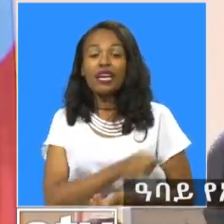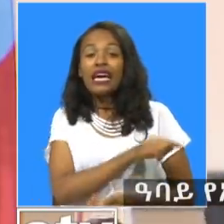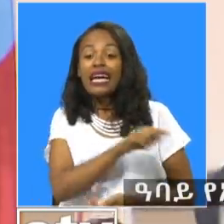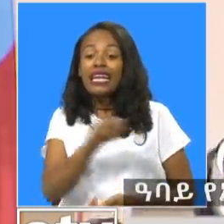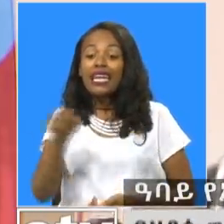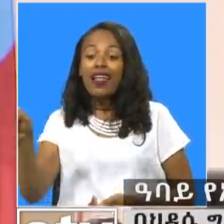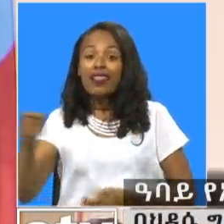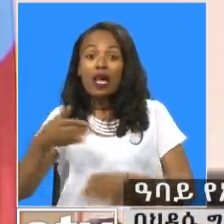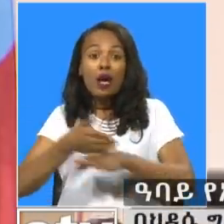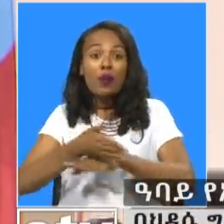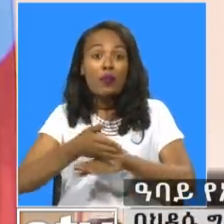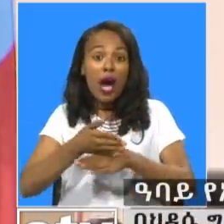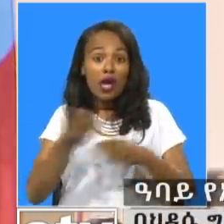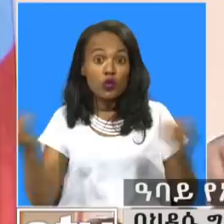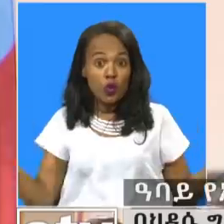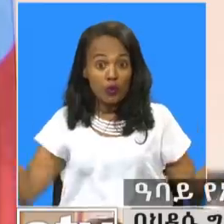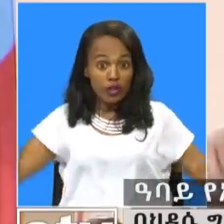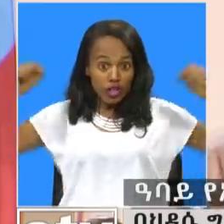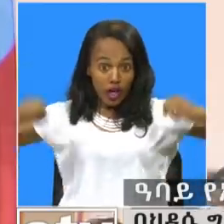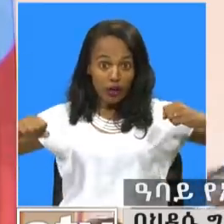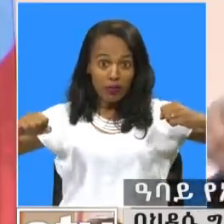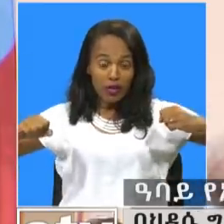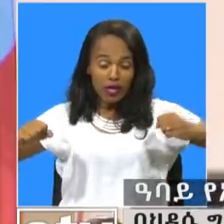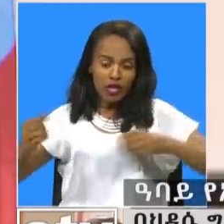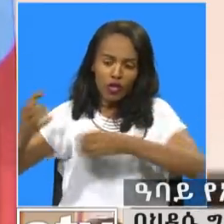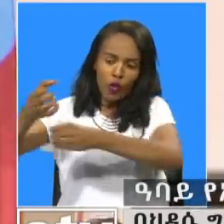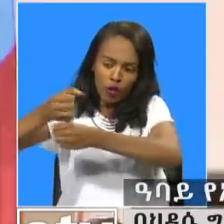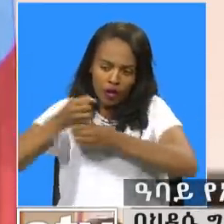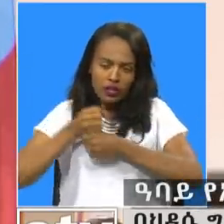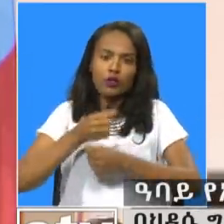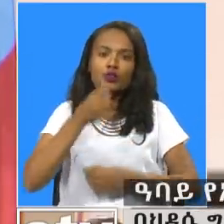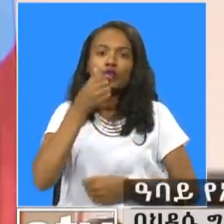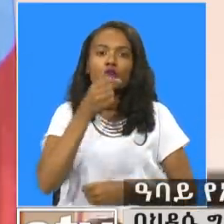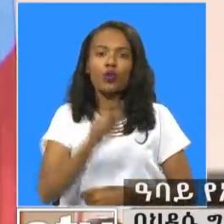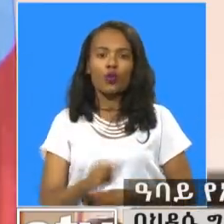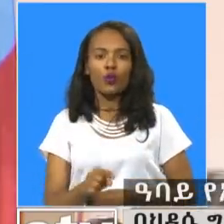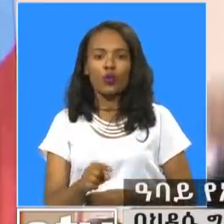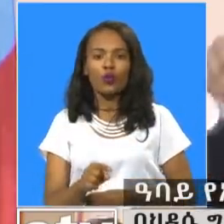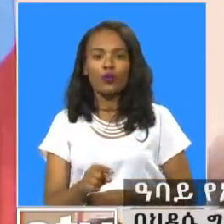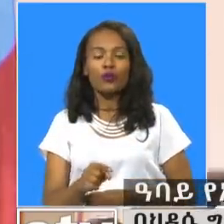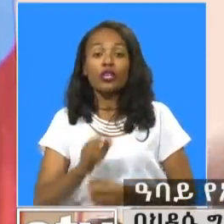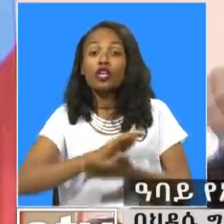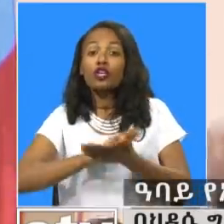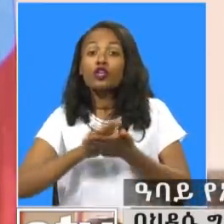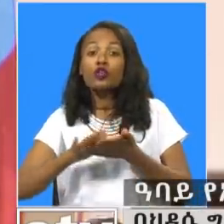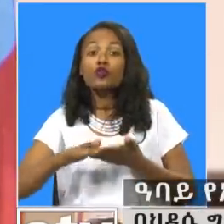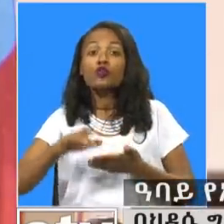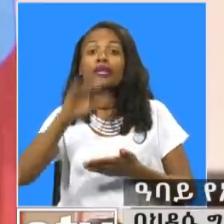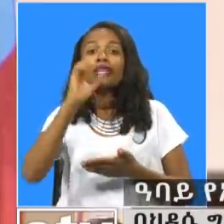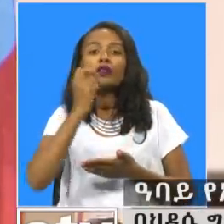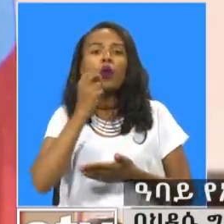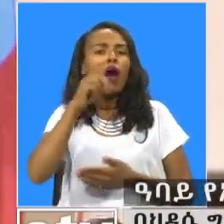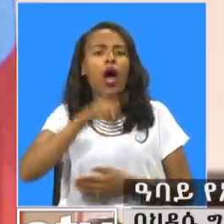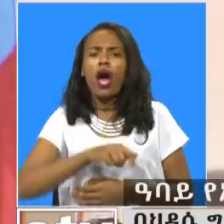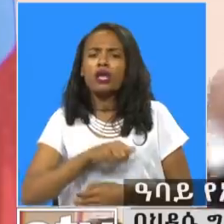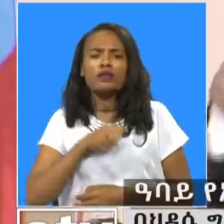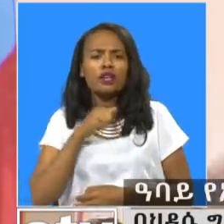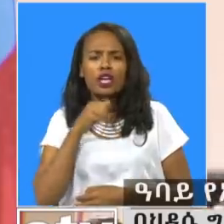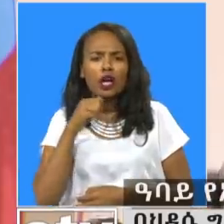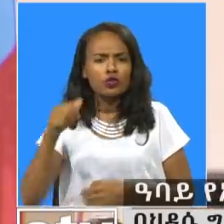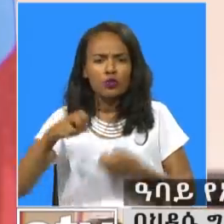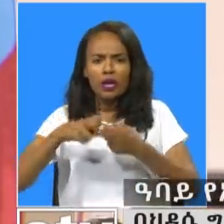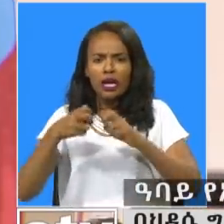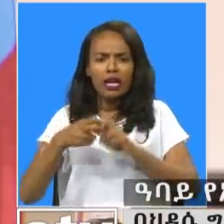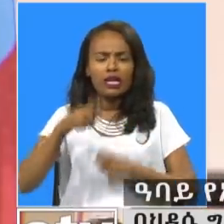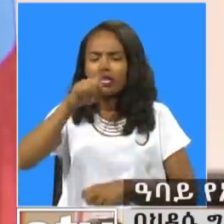እናንተ ማገዶ መሸከም ሲወርድ ሲዋረድ የወረሳችሁት ነው። ንጹህ መጠጥ ውሃ አያስፈልጋችሁም፣